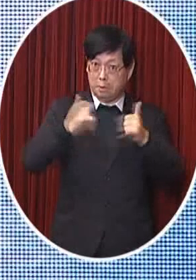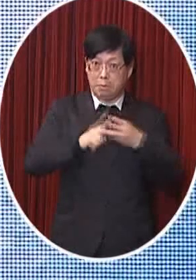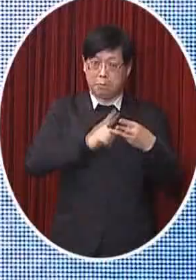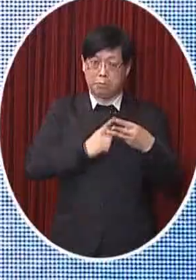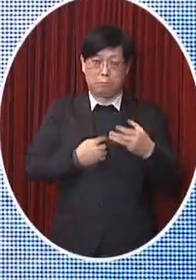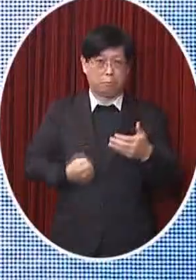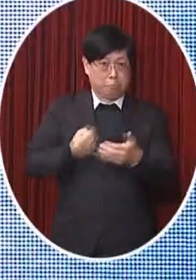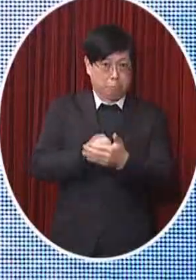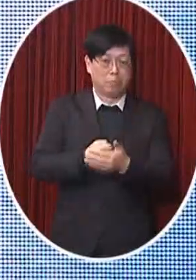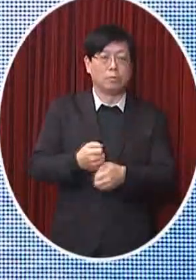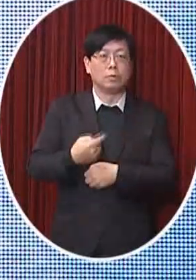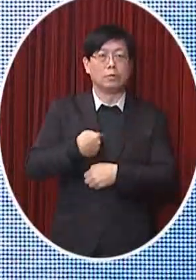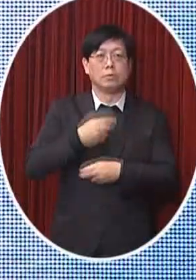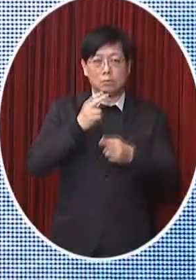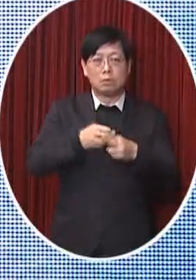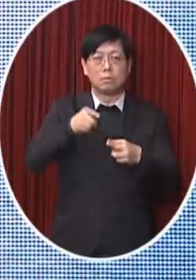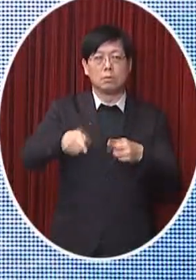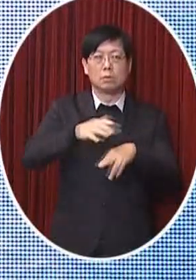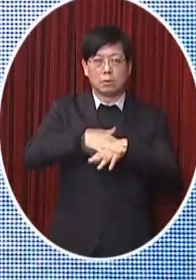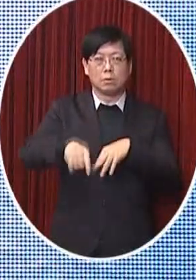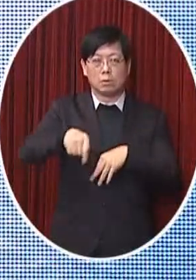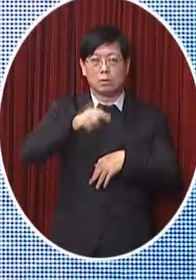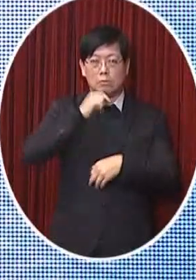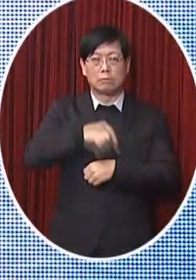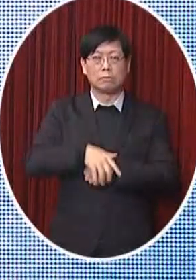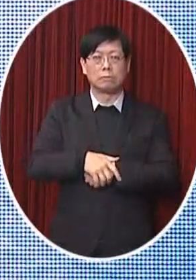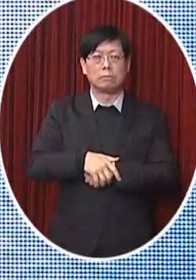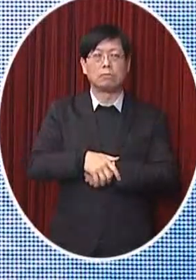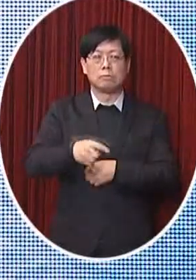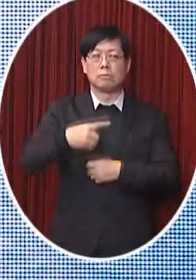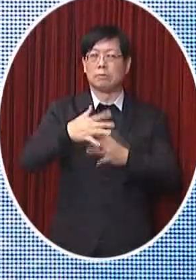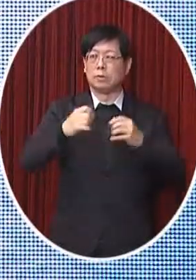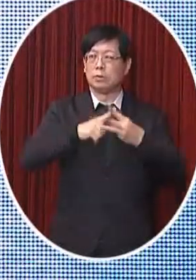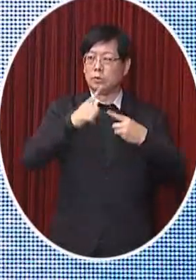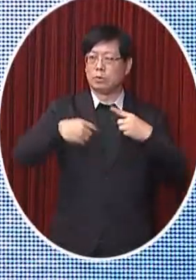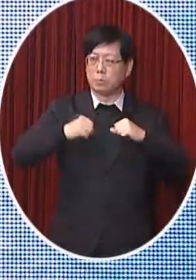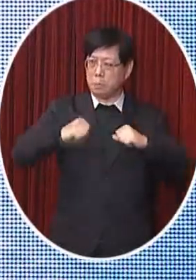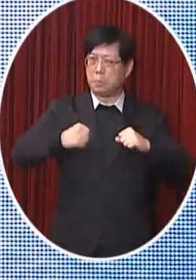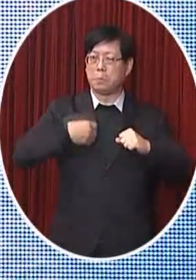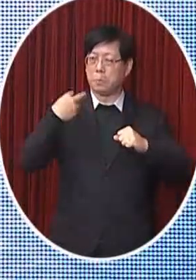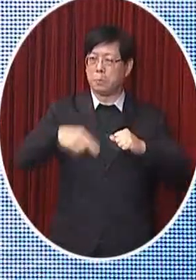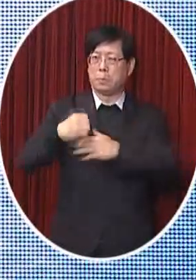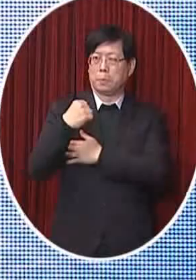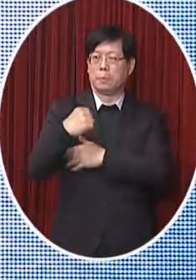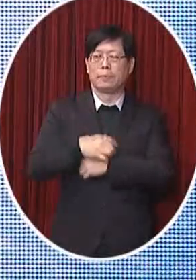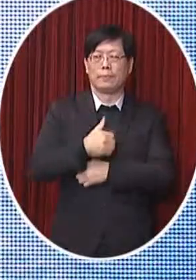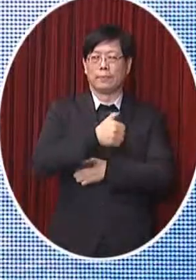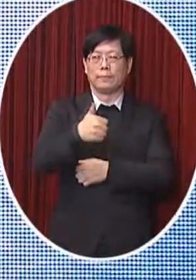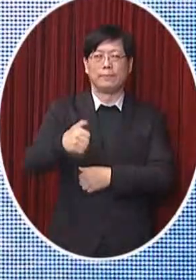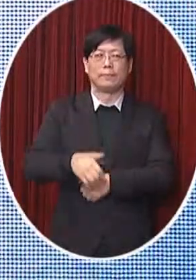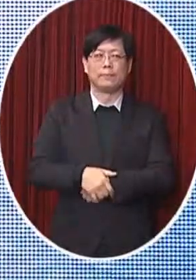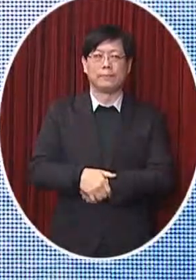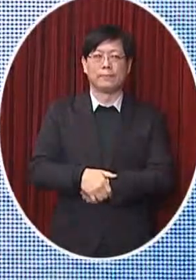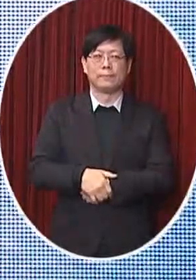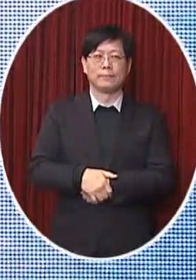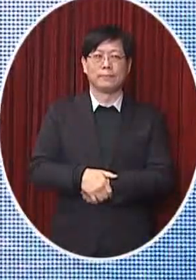决心。我相信，这将会迎来全世界民主自由的胜利。谢谢大家，